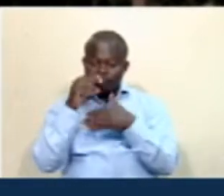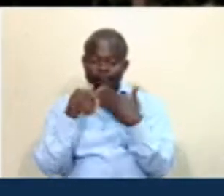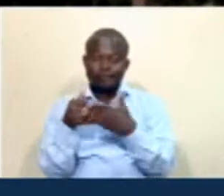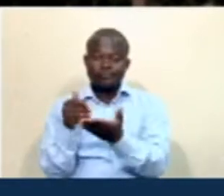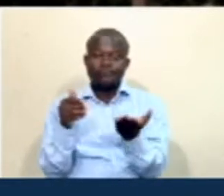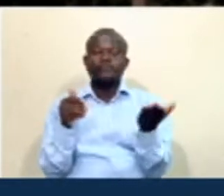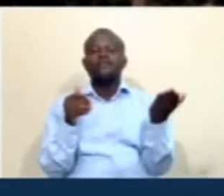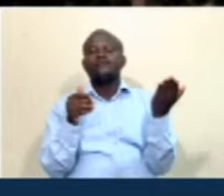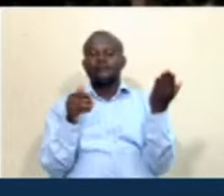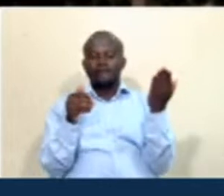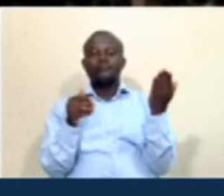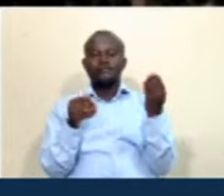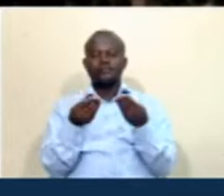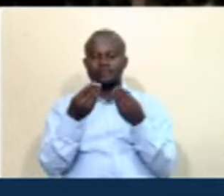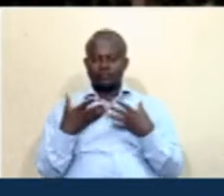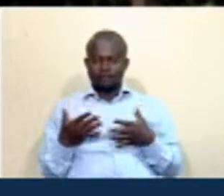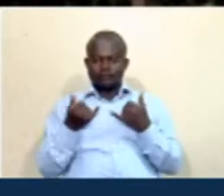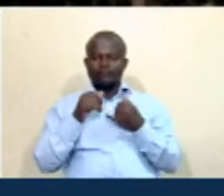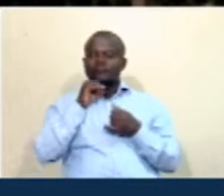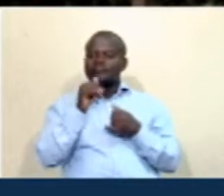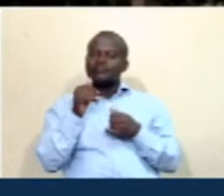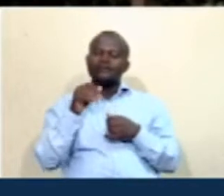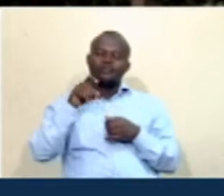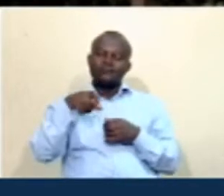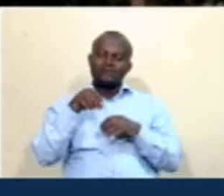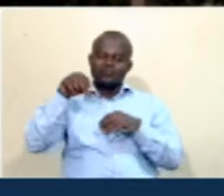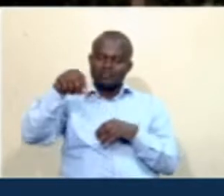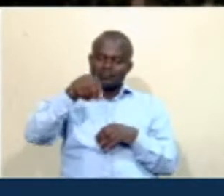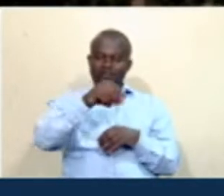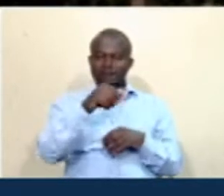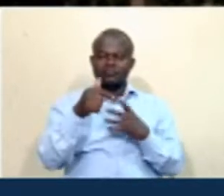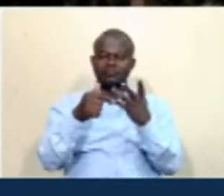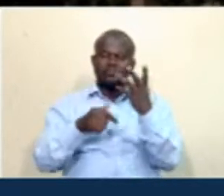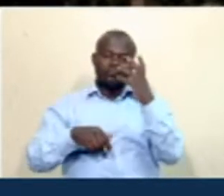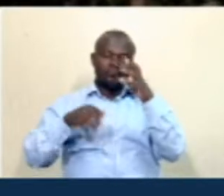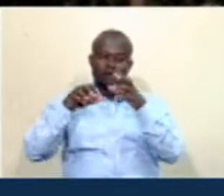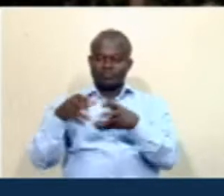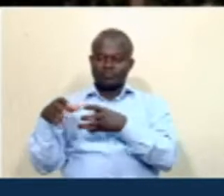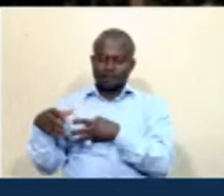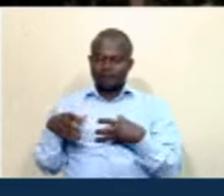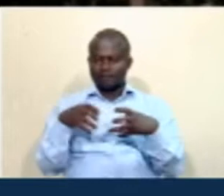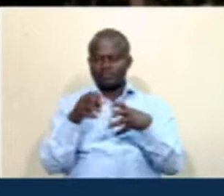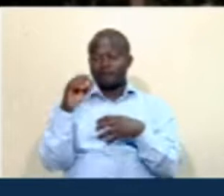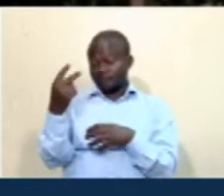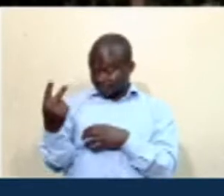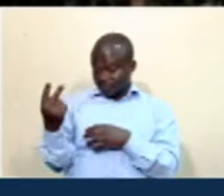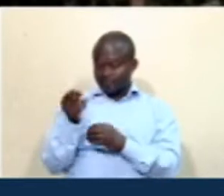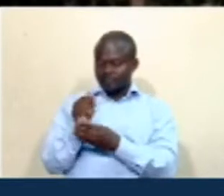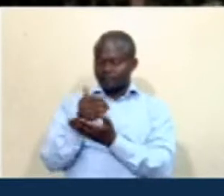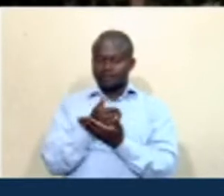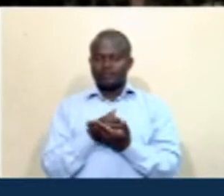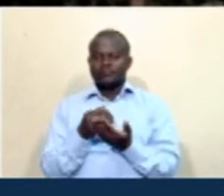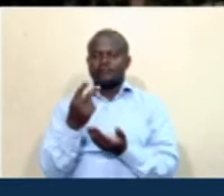bati bakampereza, ubu nta munyu nkenera nta kinkenera mu butsinda. Ubu mfite udutsinda turi nizigamamo buri